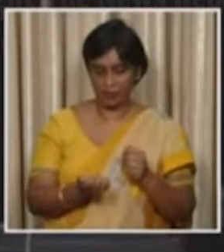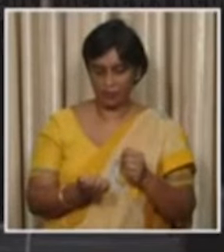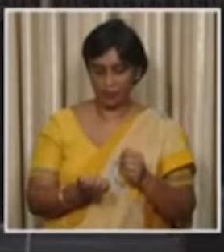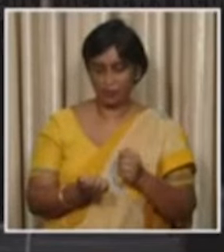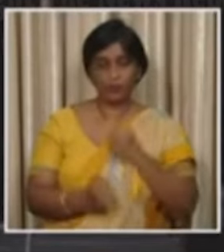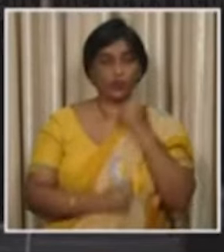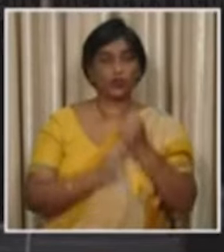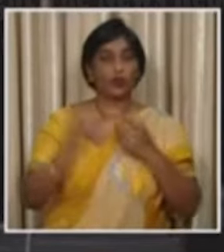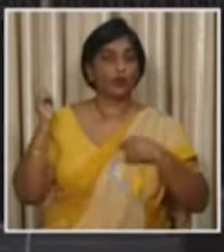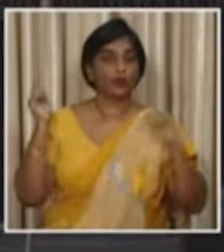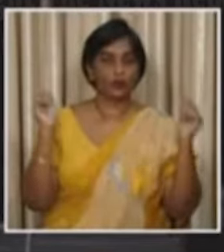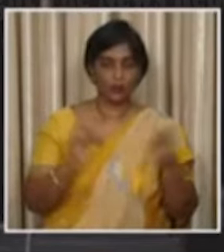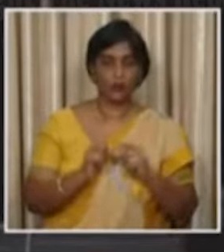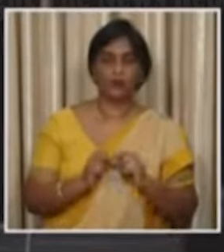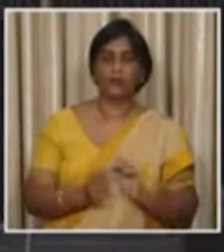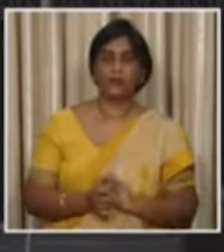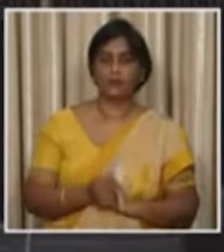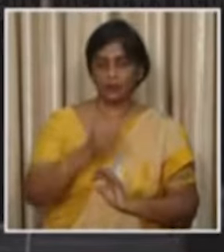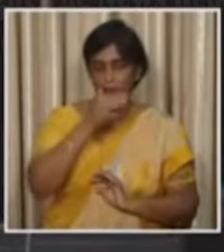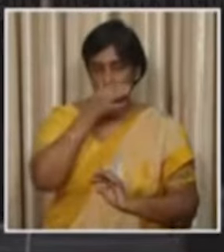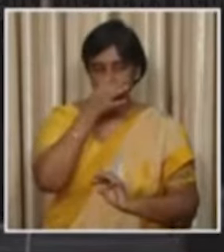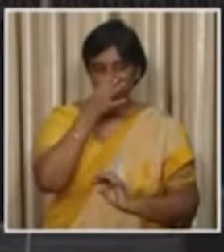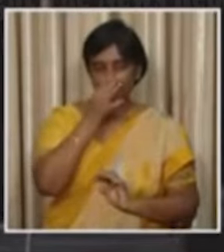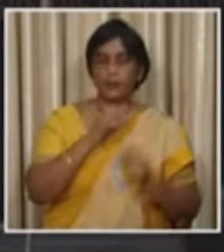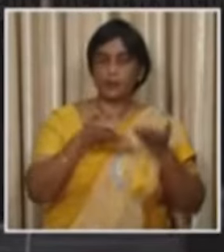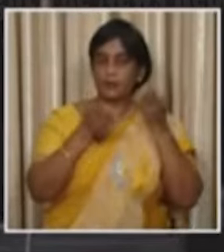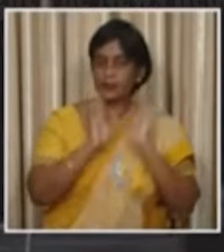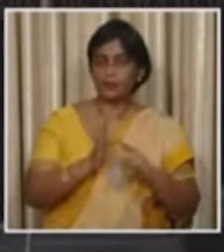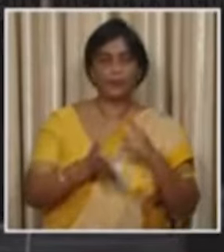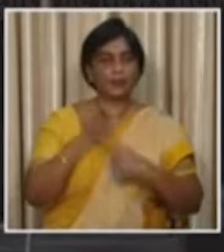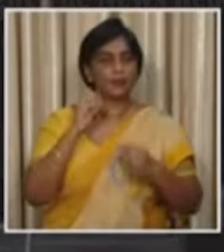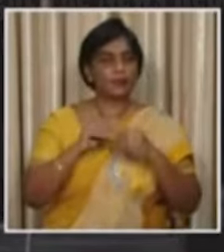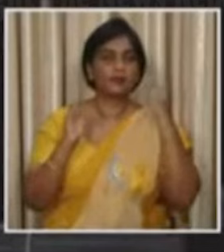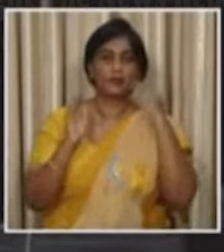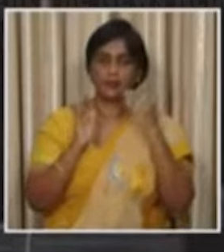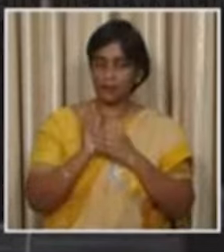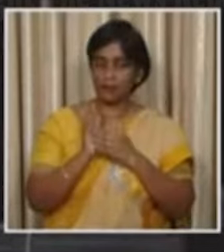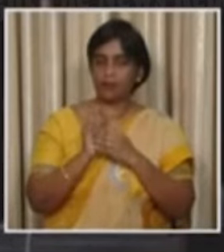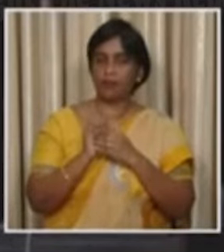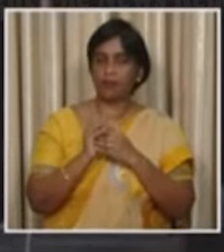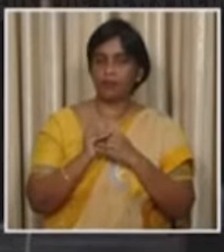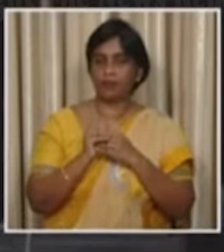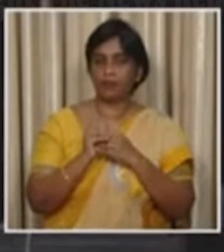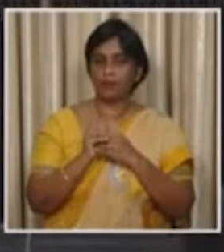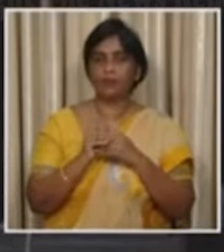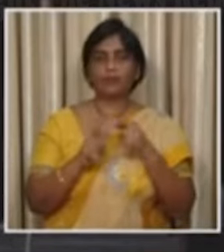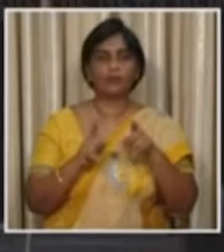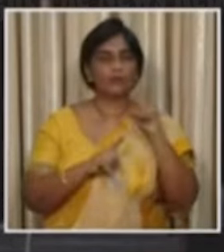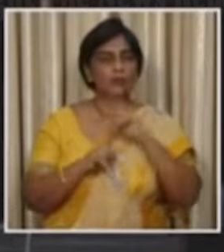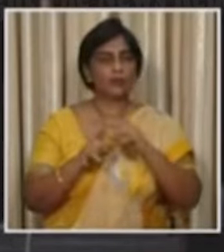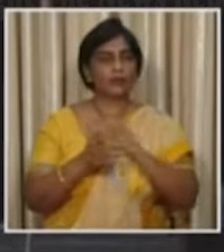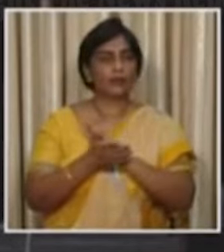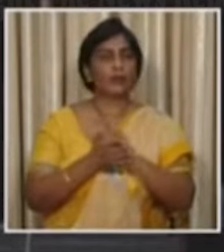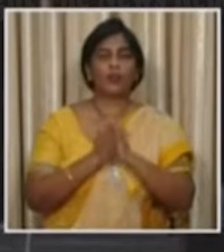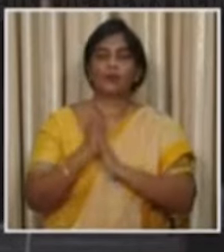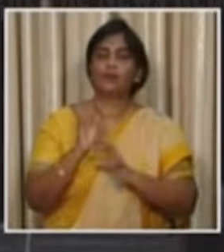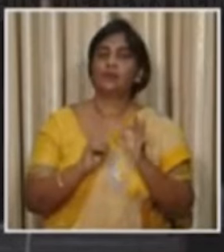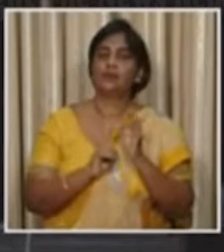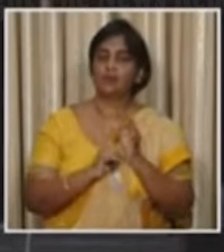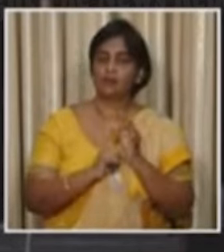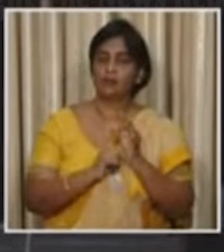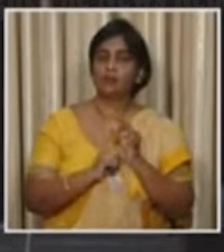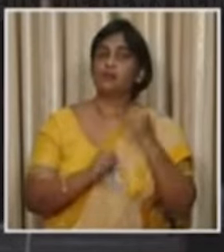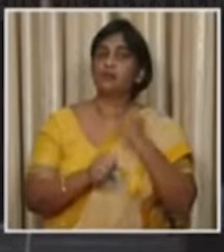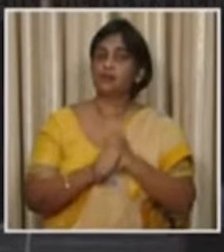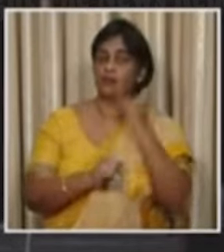පැනලා දුවන්න වුණා. අවසාන වශයෙන් මම මේ දේශපාලන කාරණාත් කිව්වේ අද මේක කතා වෙනවා. හර්ෂබන්තුතුමා